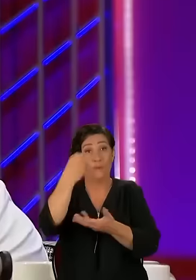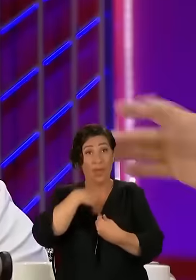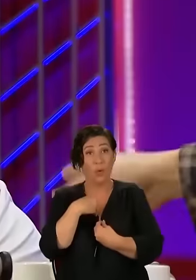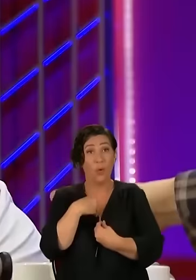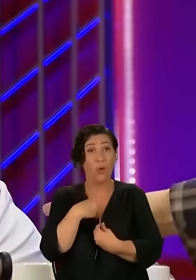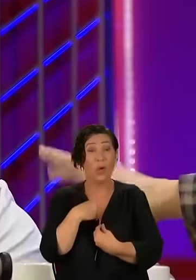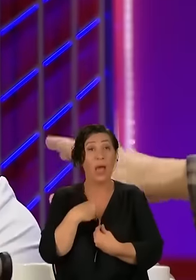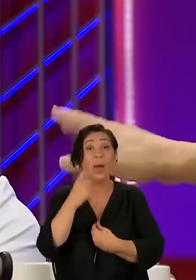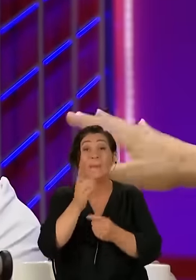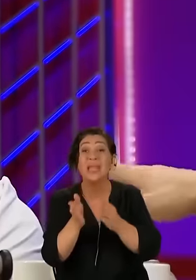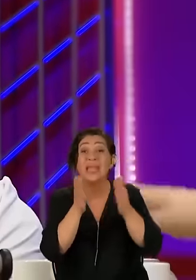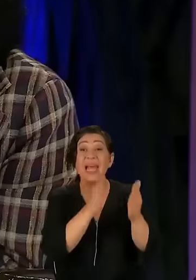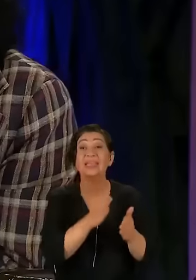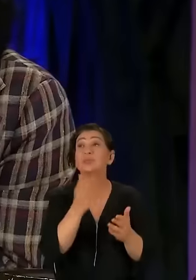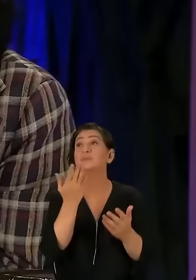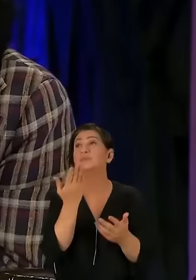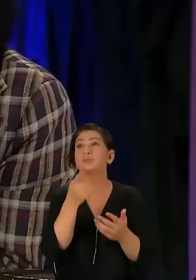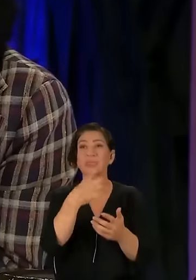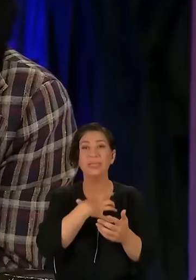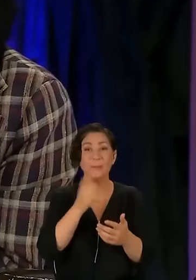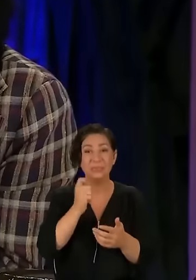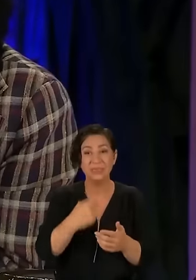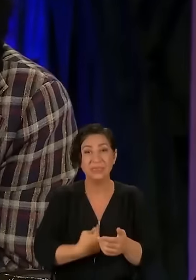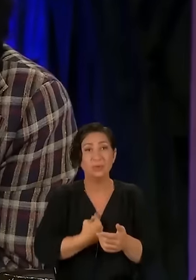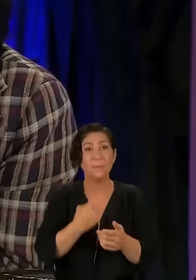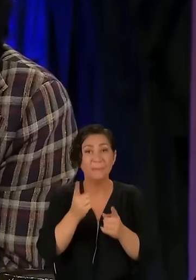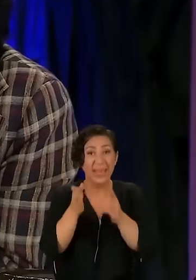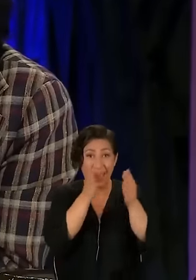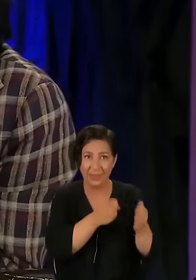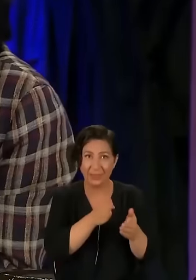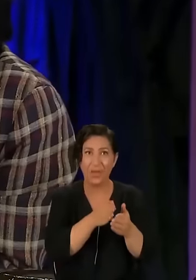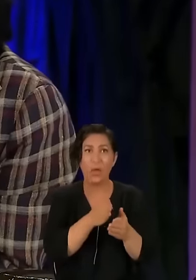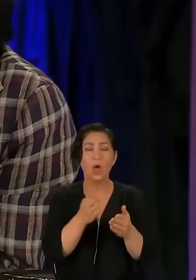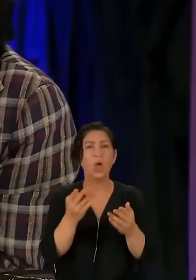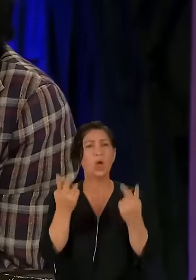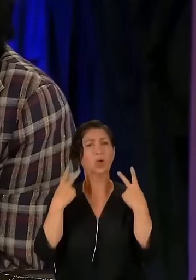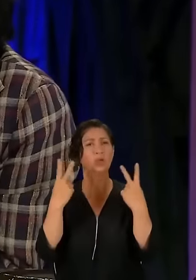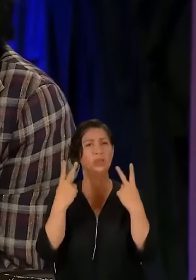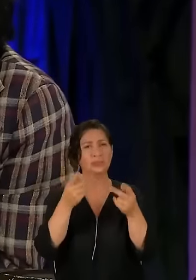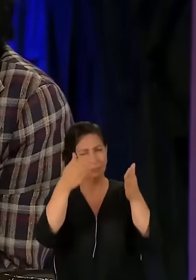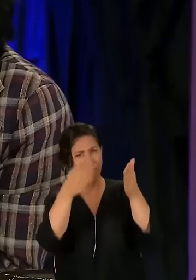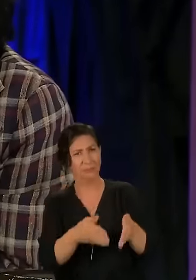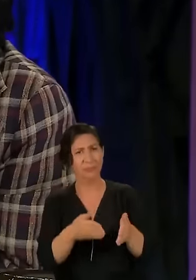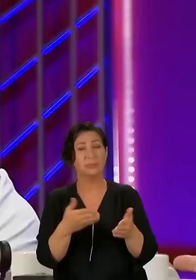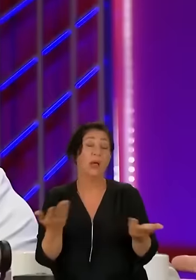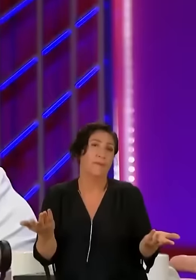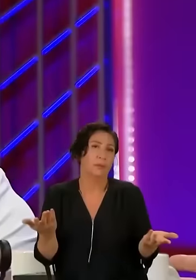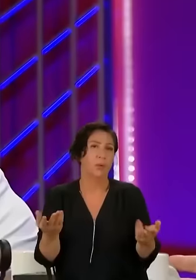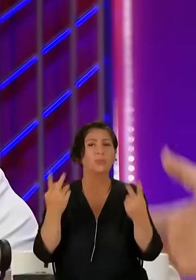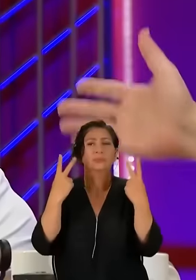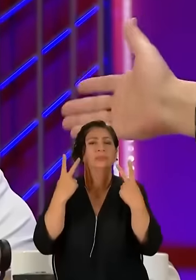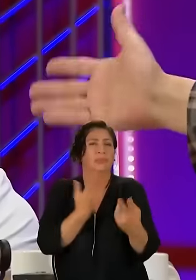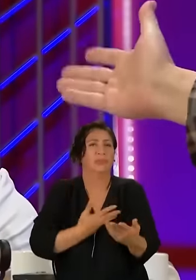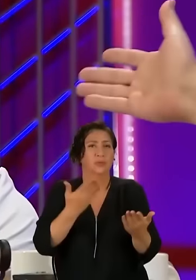veriyor. Ama bir yandan da belki şöyle mi kendini mecbur hissediyorsun? Yani bir yandan da gösteriş meraklısı bir tipsin. Çok. Evet, öyle.